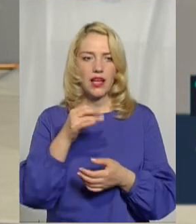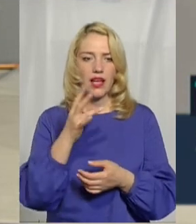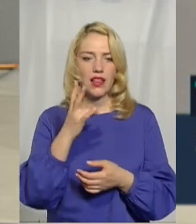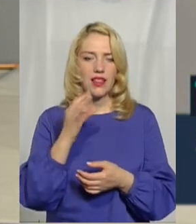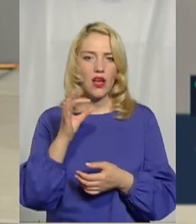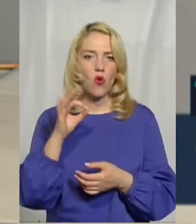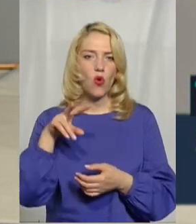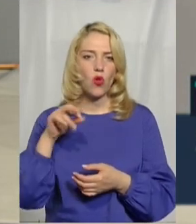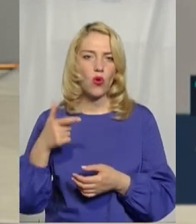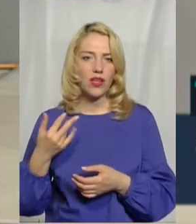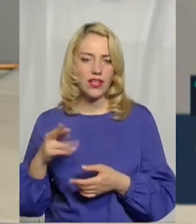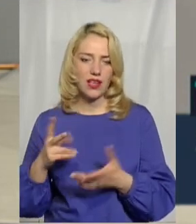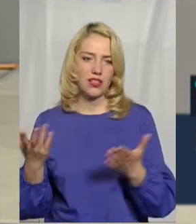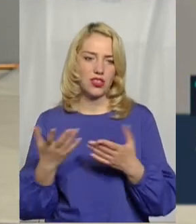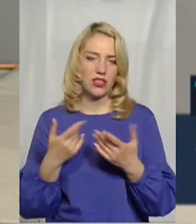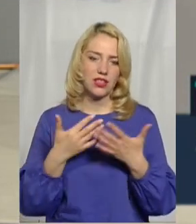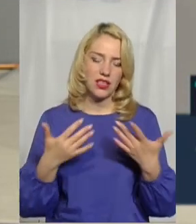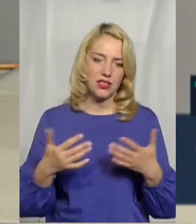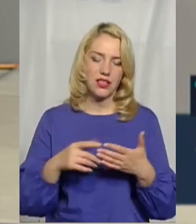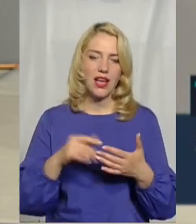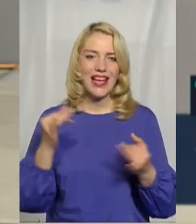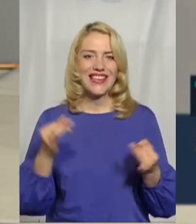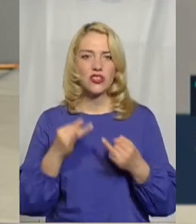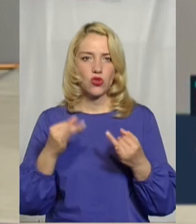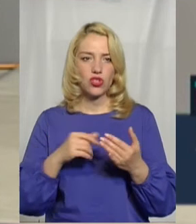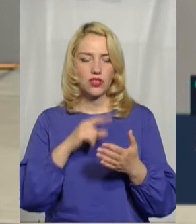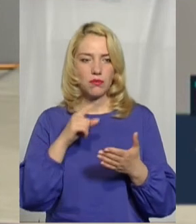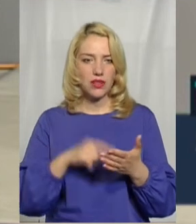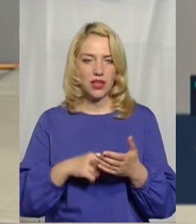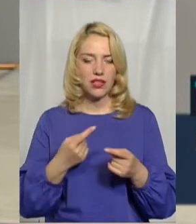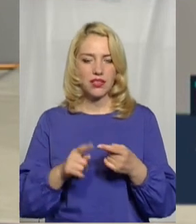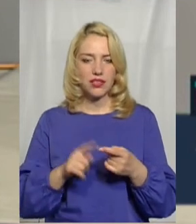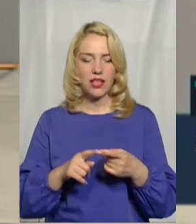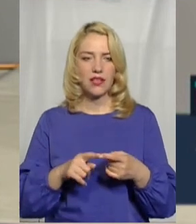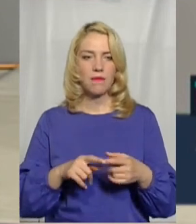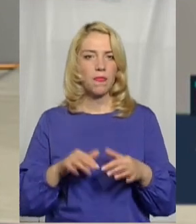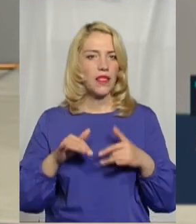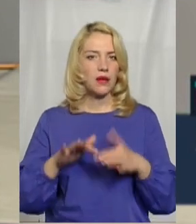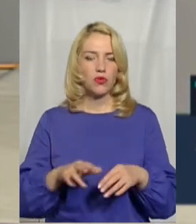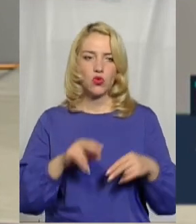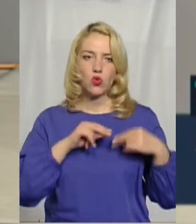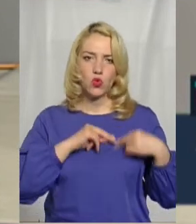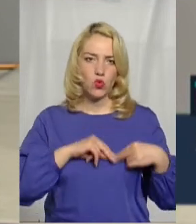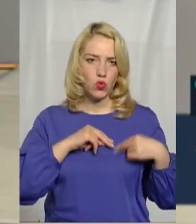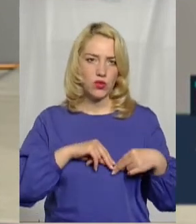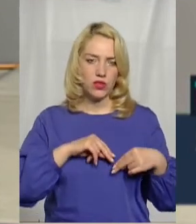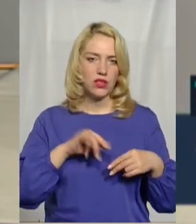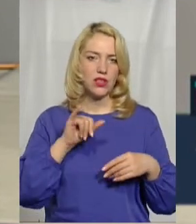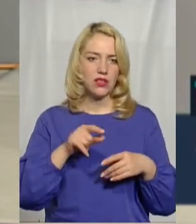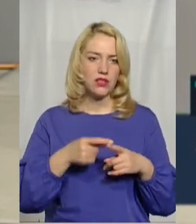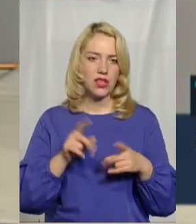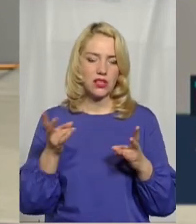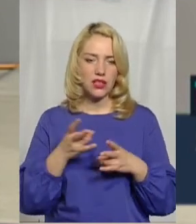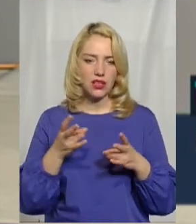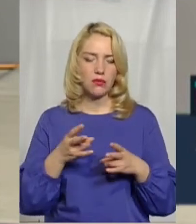чи якісь різні історичні питання. Ну, на цей процес, надзвичайно, трудомісткий. Потрібно